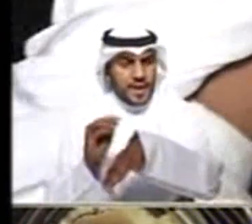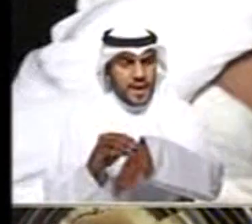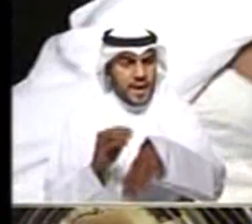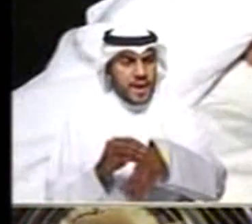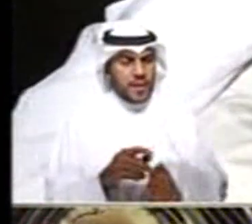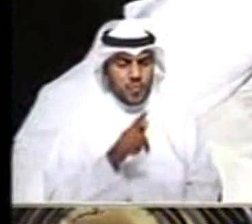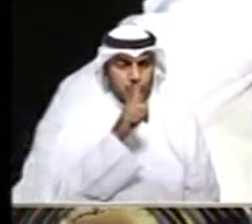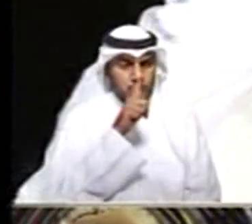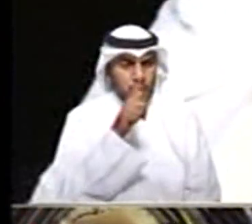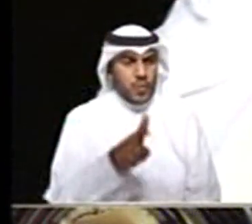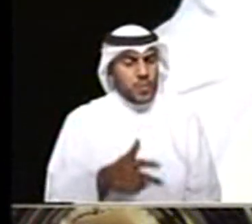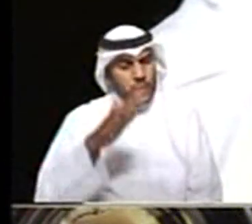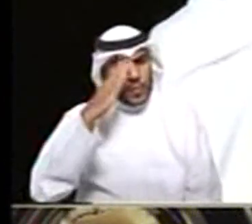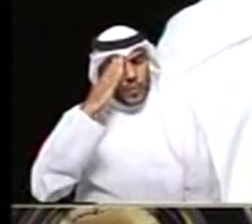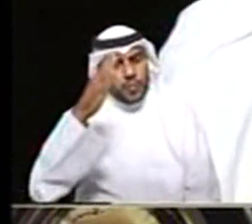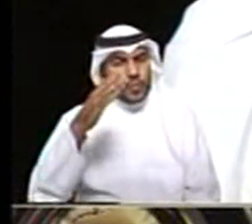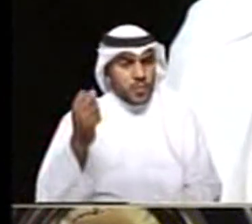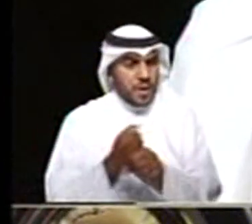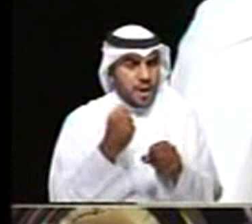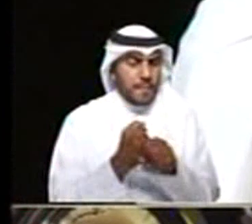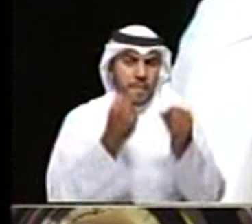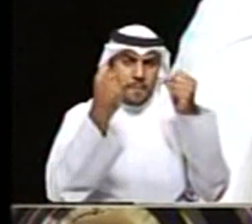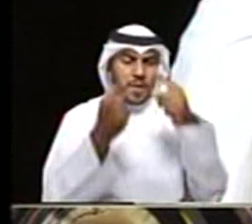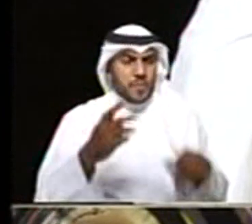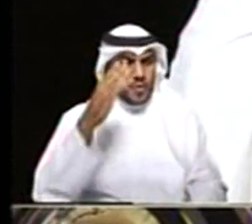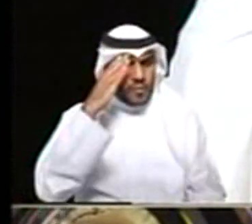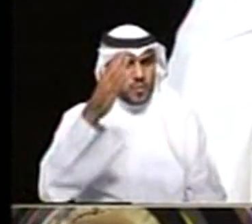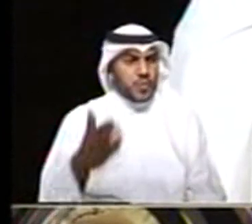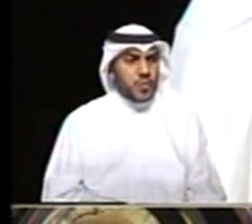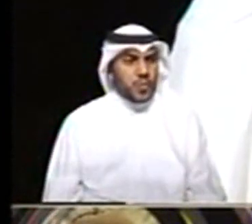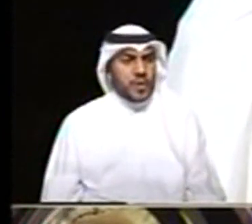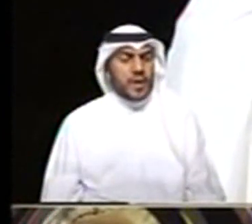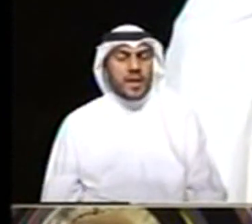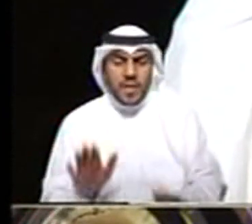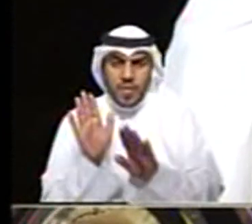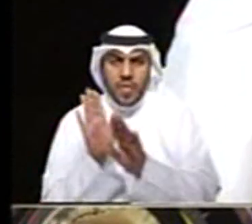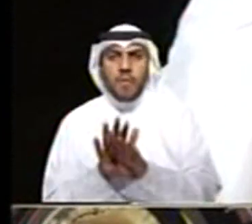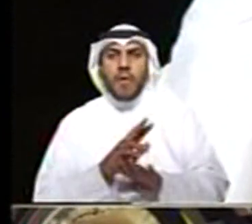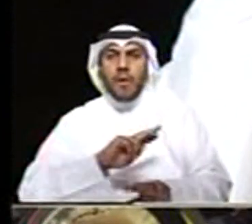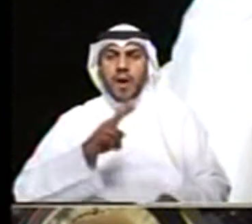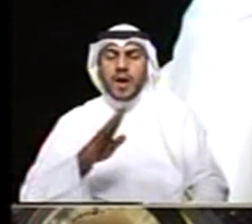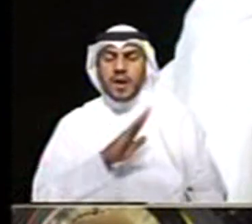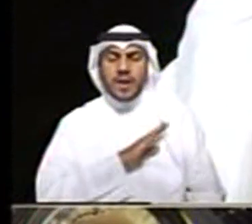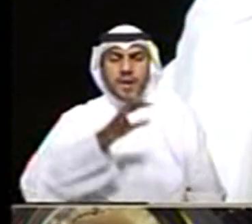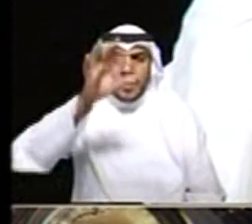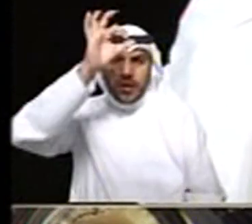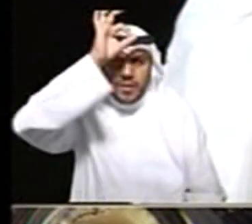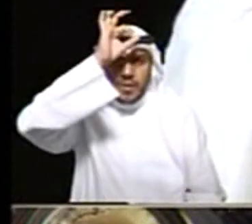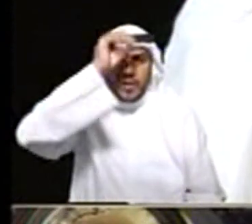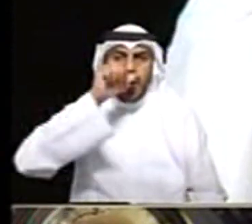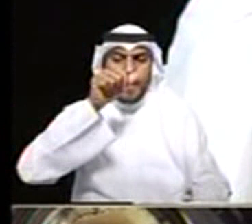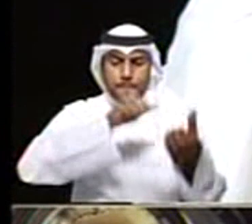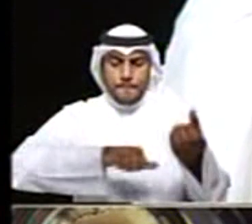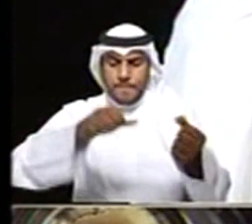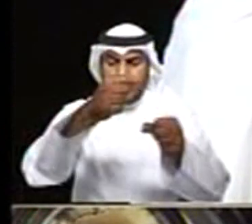أيضا يشكرون على جهودهم، هناك غرفة عمليات الدفاع المدني، غرفة عمليات وزارة الداخلية، الإدارة العامة للإطفاء، أيضا